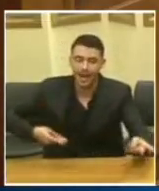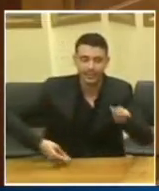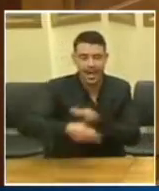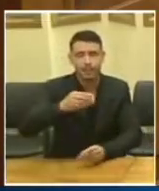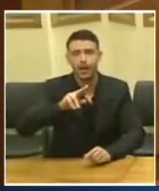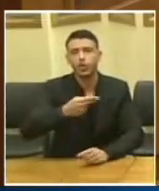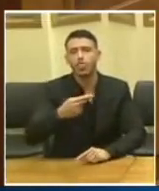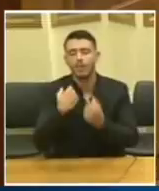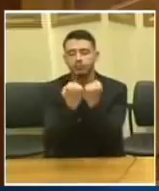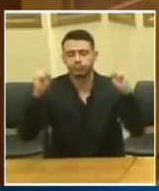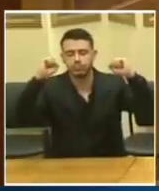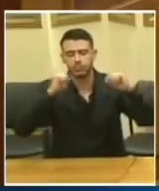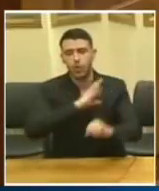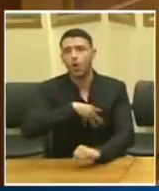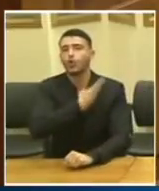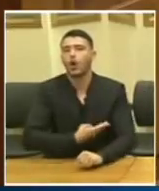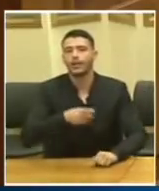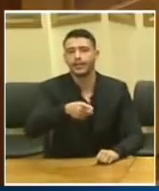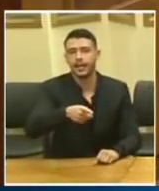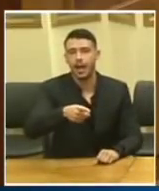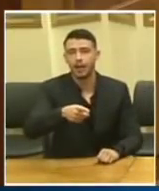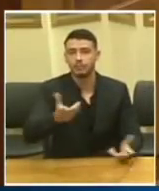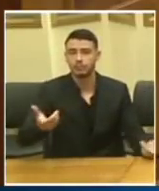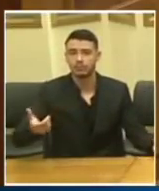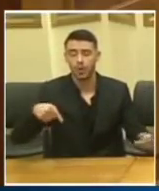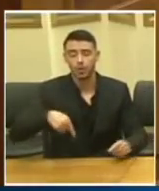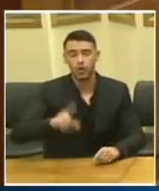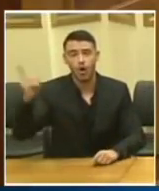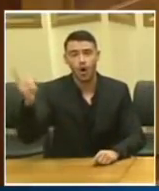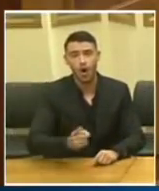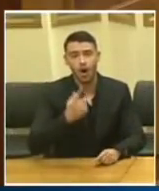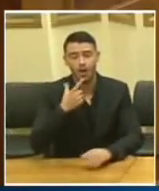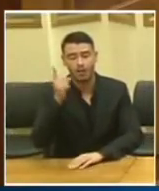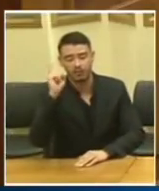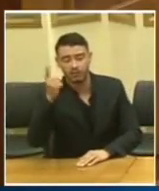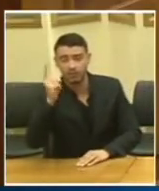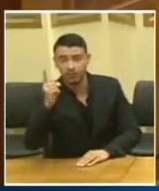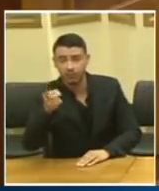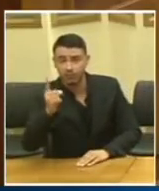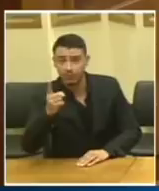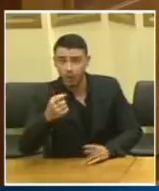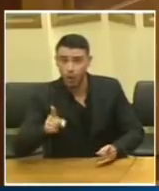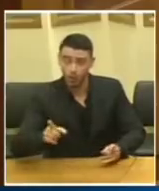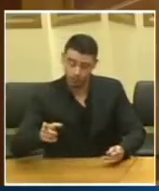τώρα έρχεται λοιπόν και μας κουνάει το δάχτυλο και σας δίνει και γραμμή, κύριε Μητσοτάκη.